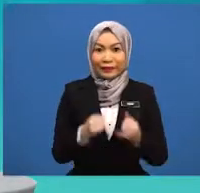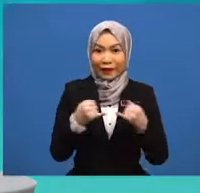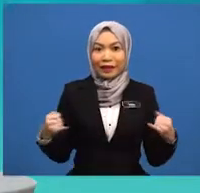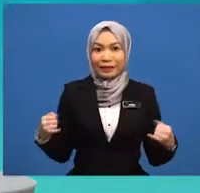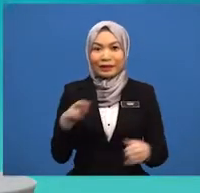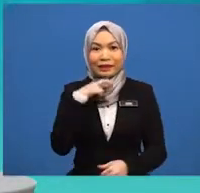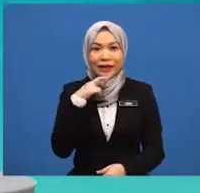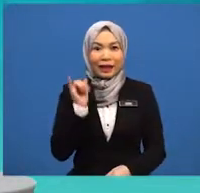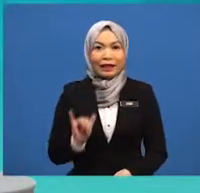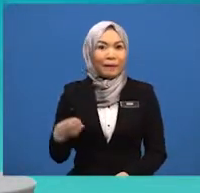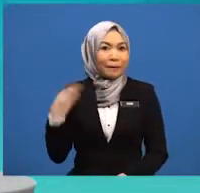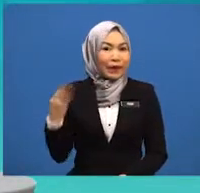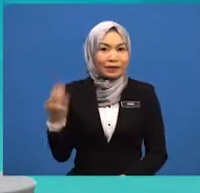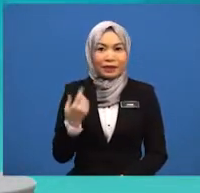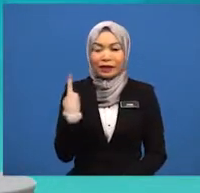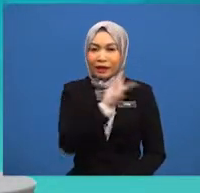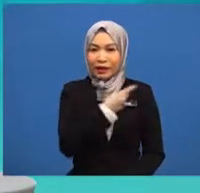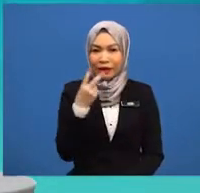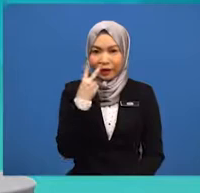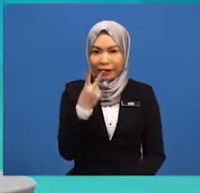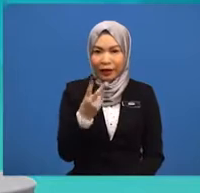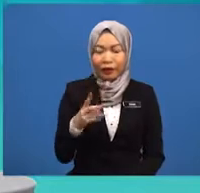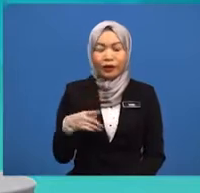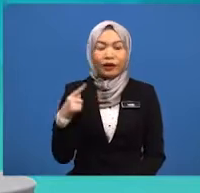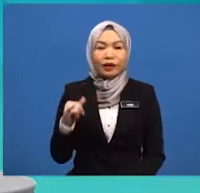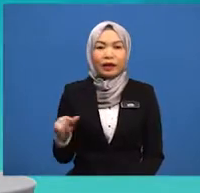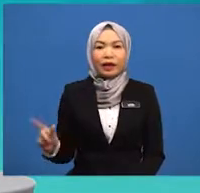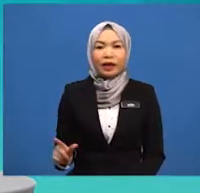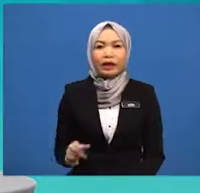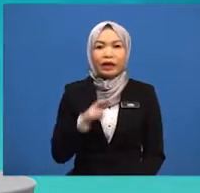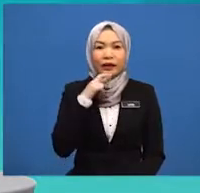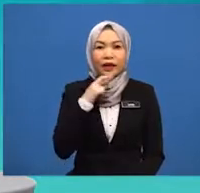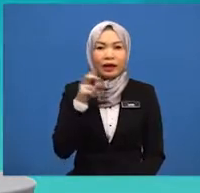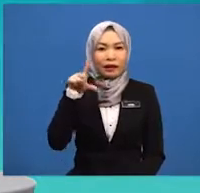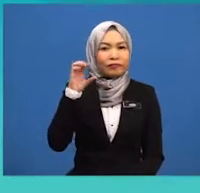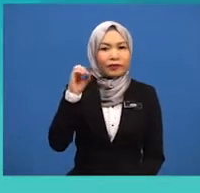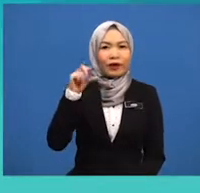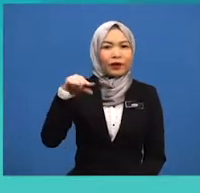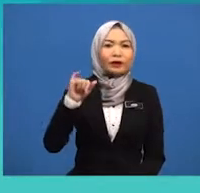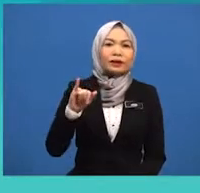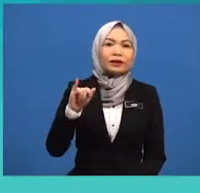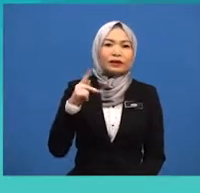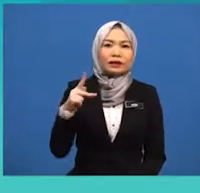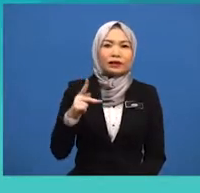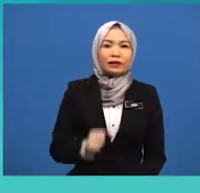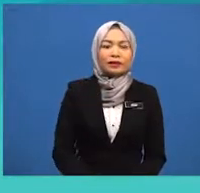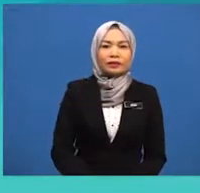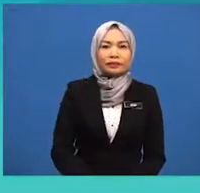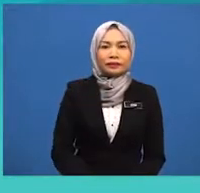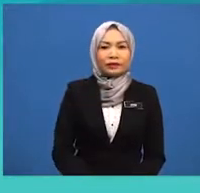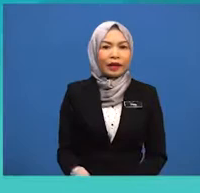Murid-murid, jenis ralat yang biasa dijumpai adalah ralat logik. Cuba imbas